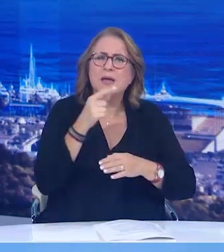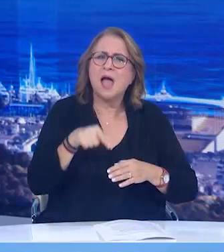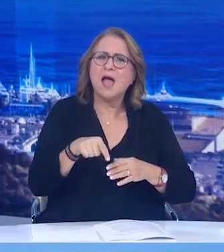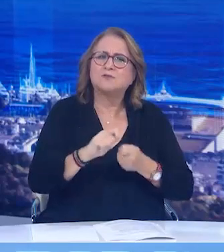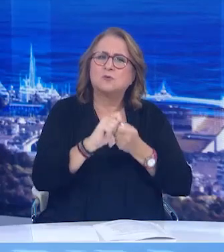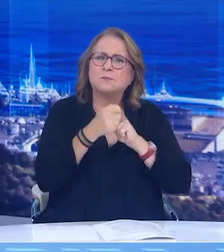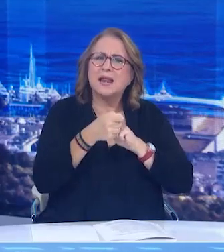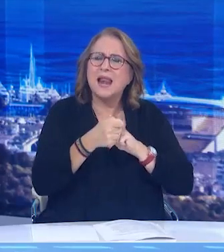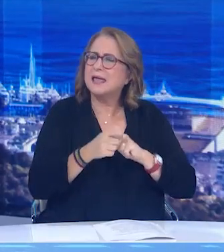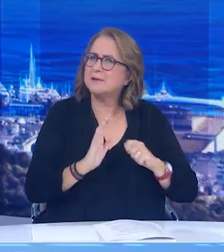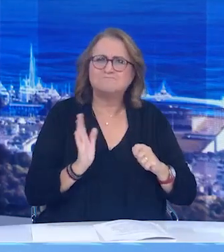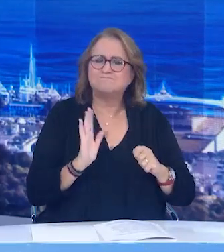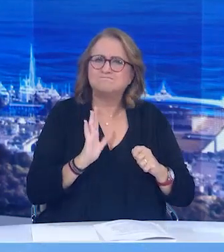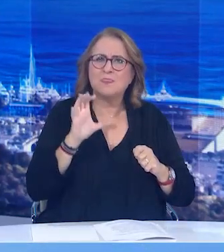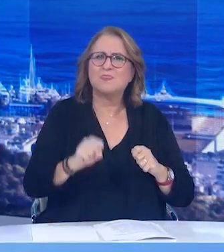Κοιτάξτε,